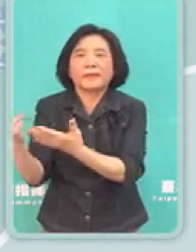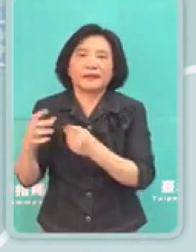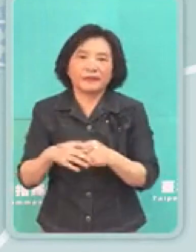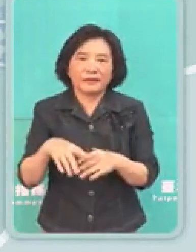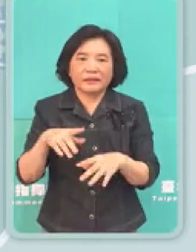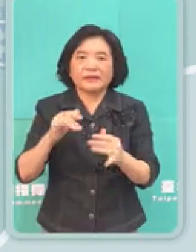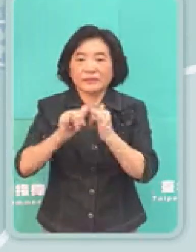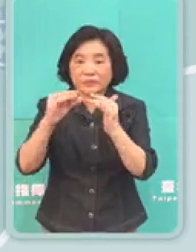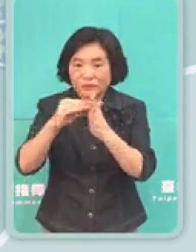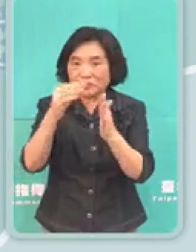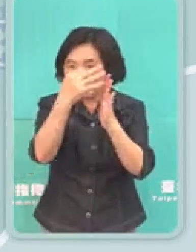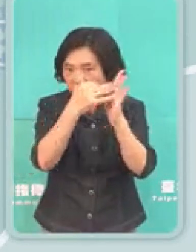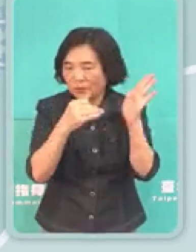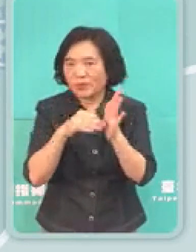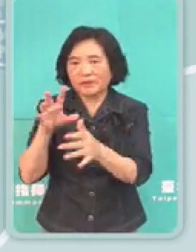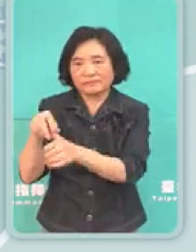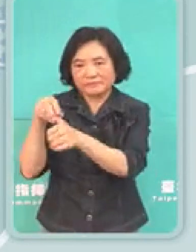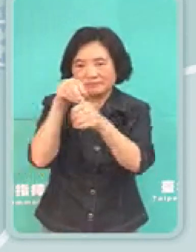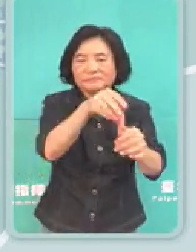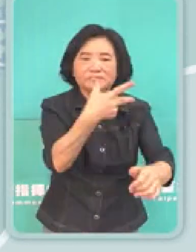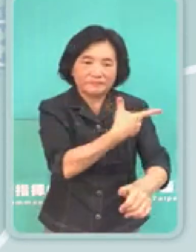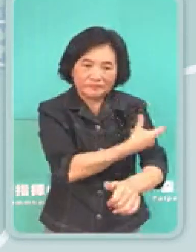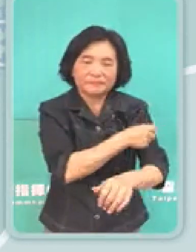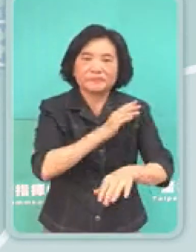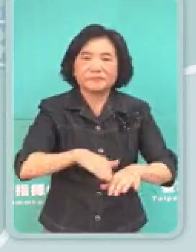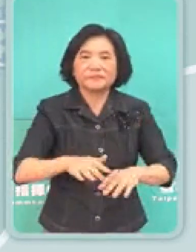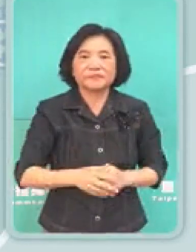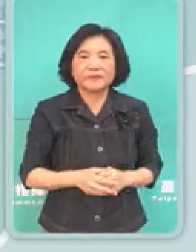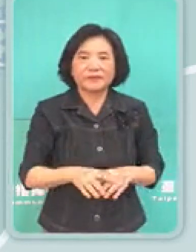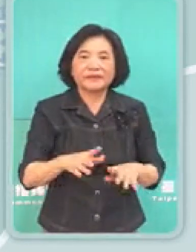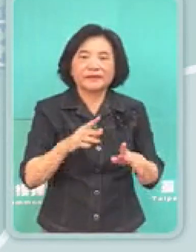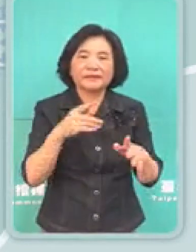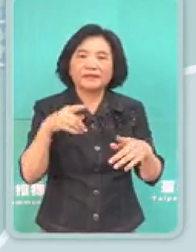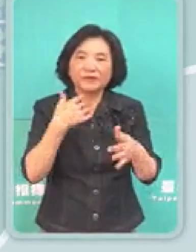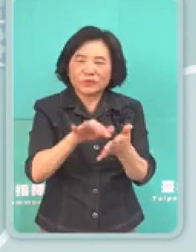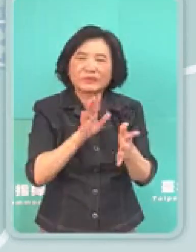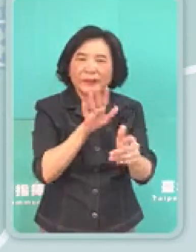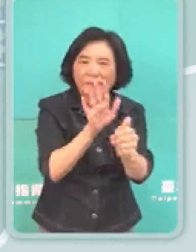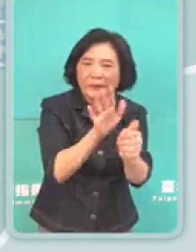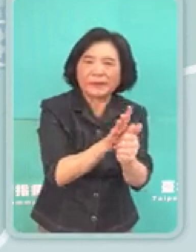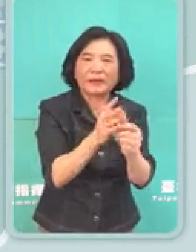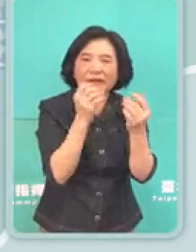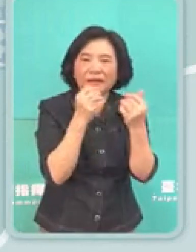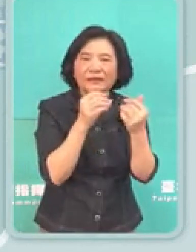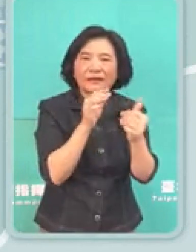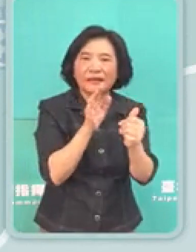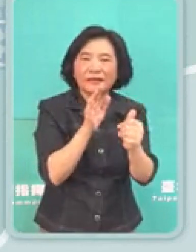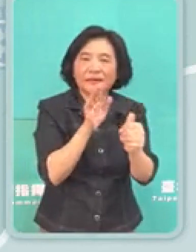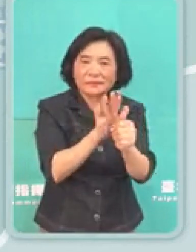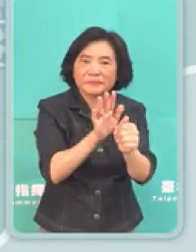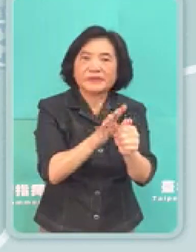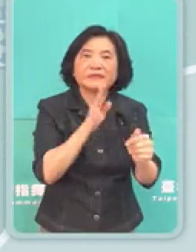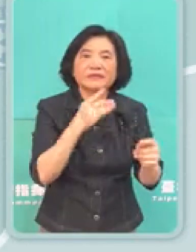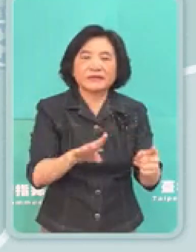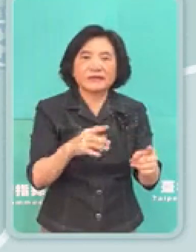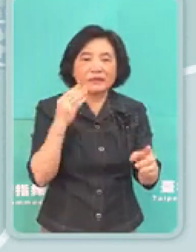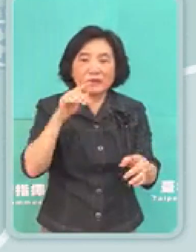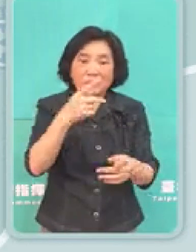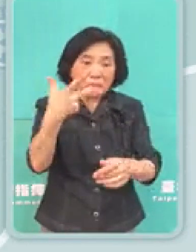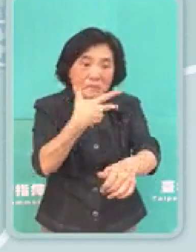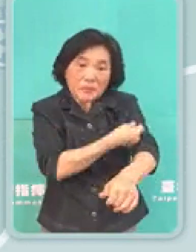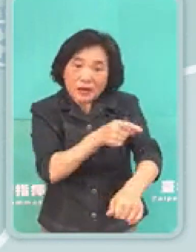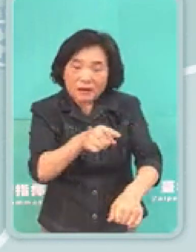个也是不管是人道啦哈，还是这个社会安全，我觉得给他们打疫苗是应该大家不会反对